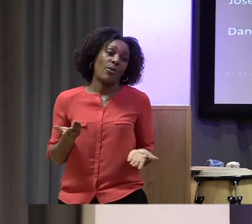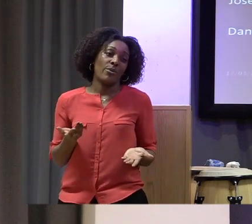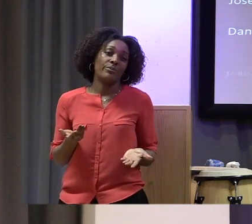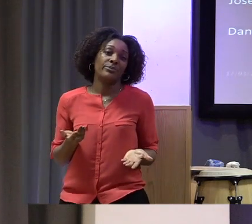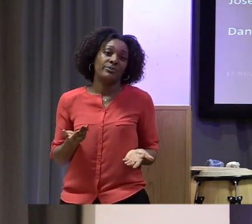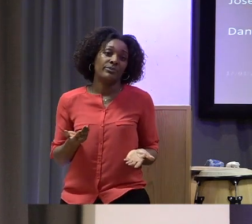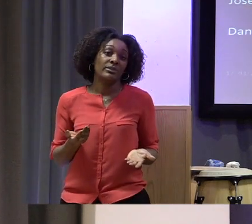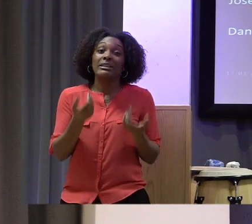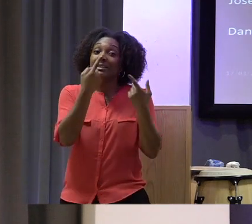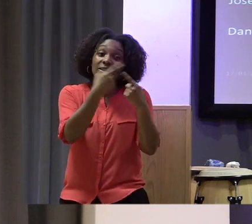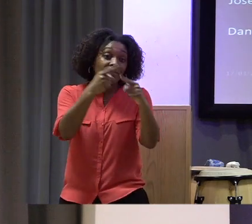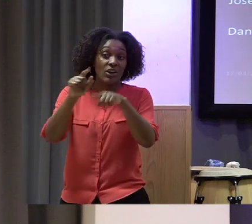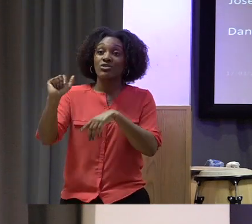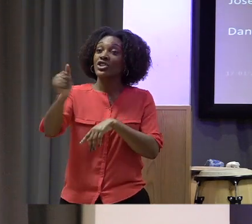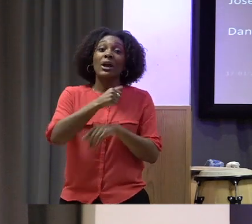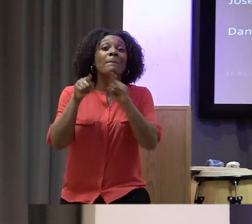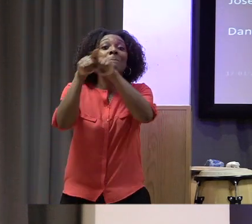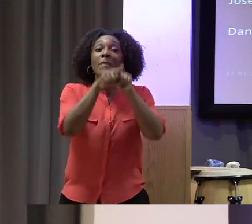Elle sera différente pour chacun de nous.